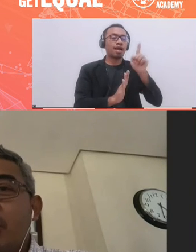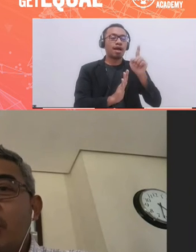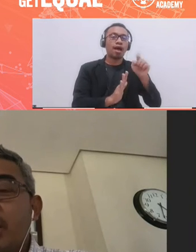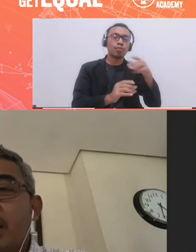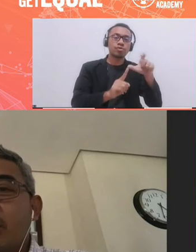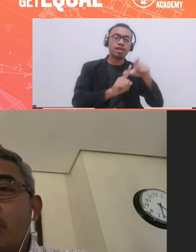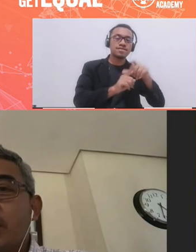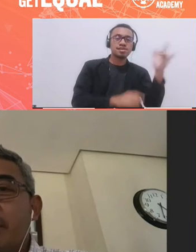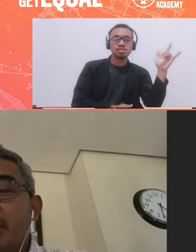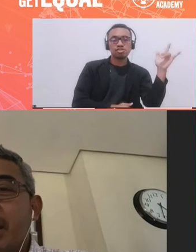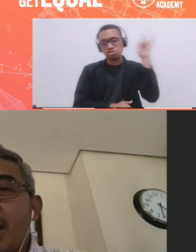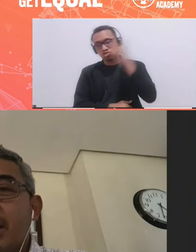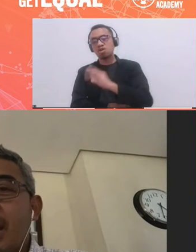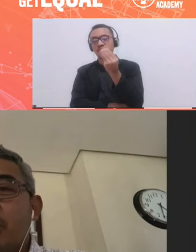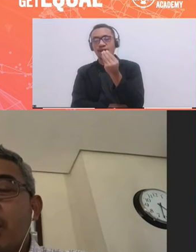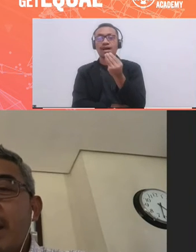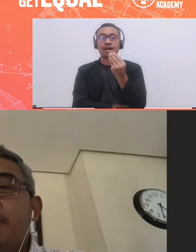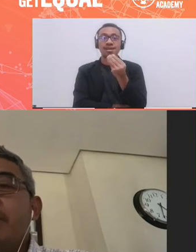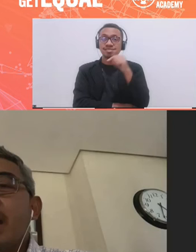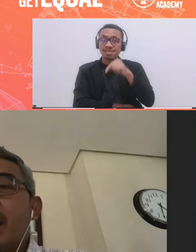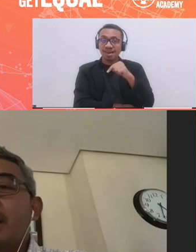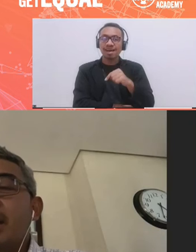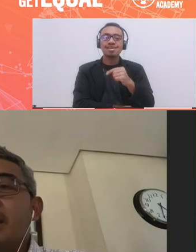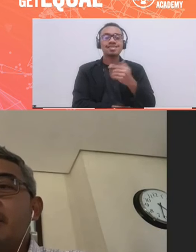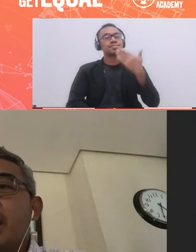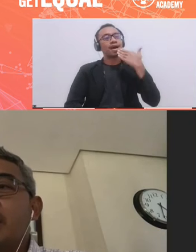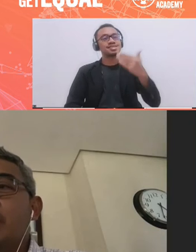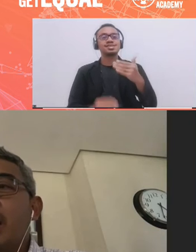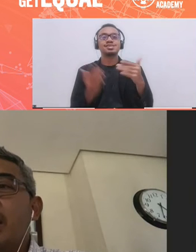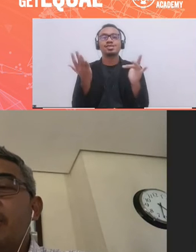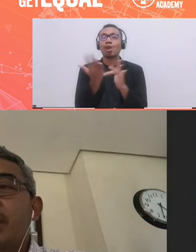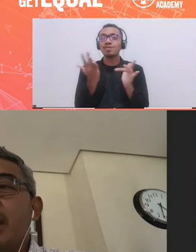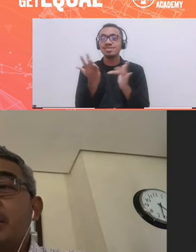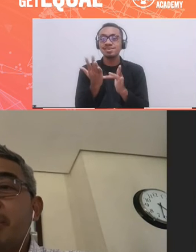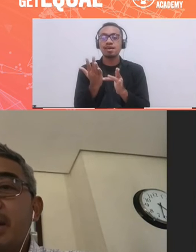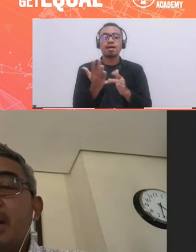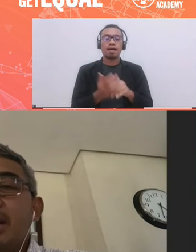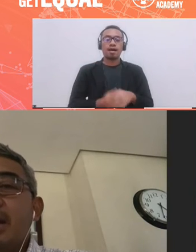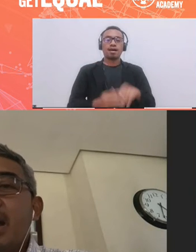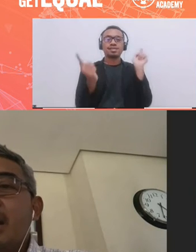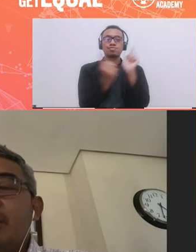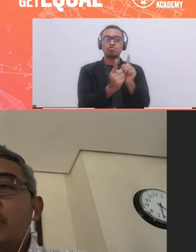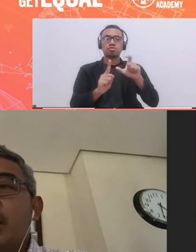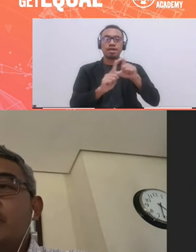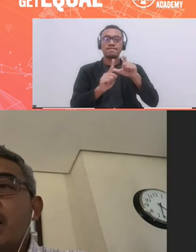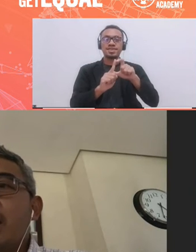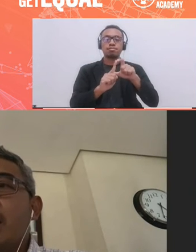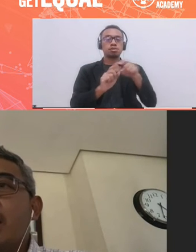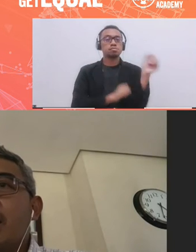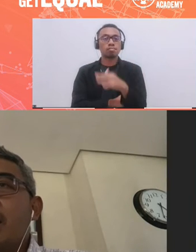kepada teknologi dan terobosan pemikiran yang kita lakukan, akhirnya saya bisa ketemu dengan Devi dengan cepat, dan kemudian